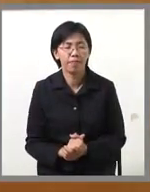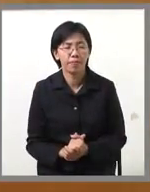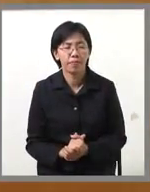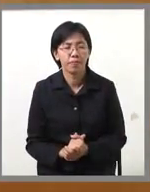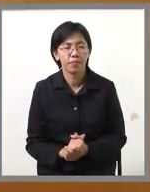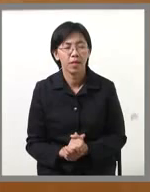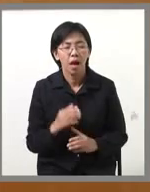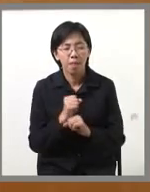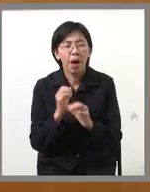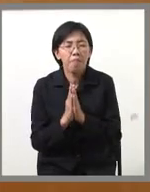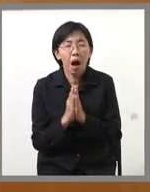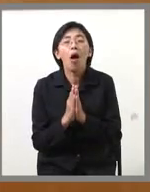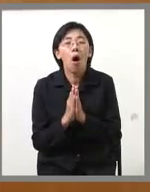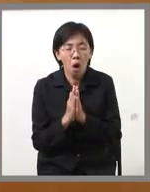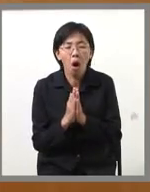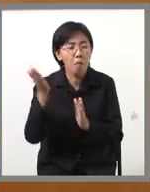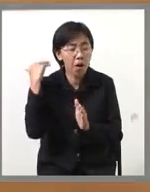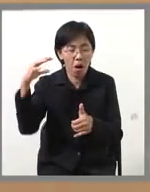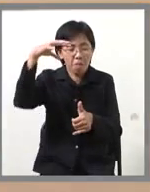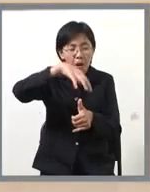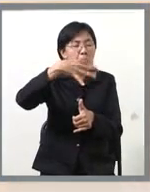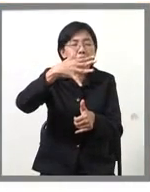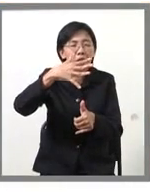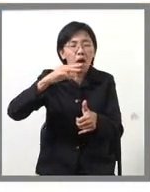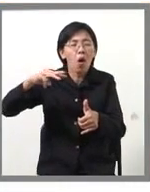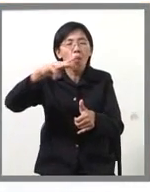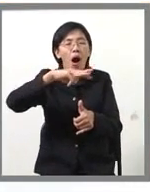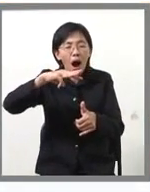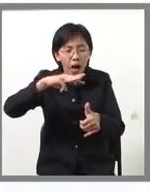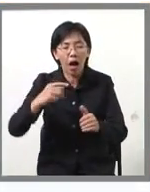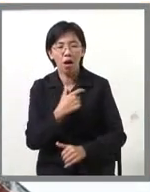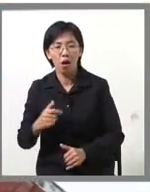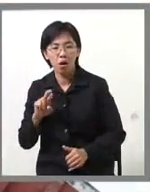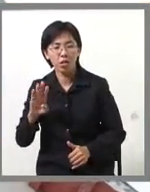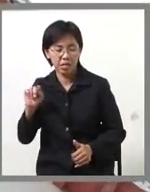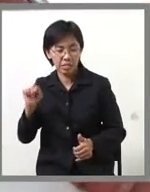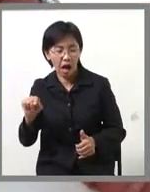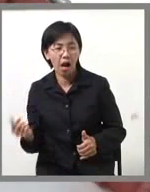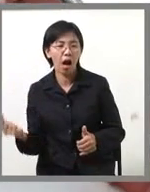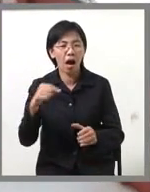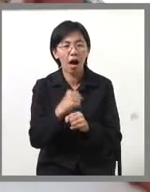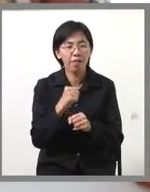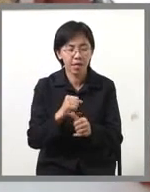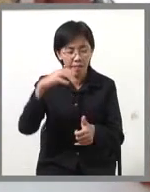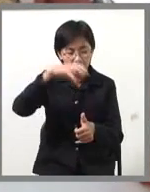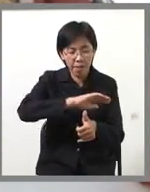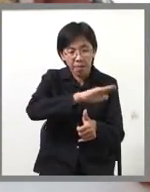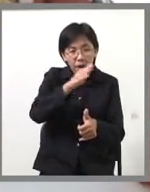ากพระใหญ่ๆสมัยโบราณจะสร้างอยู่กลางแจ้งแล้วก็พระราชทานพระราชลัญญากรประจํา